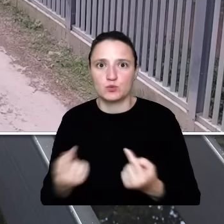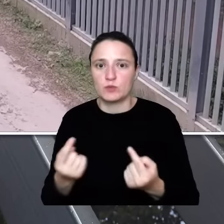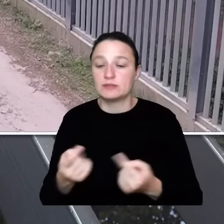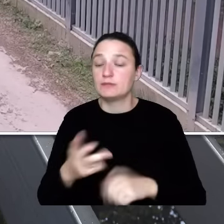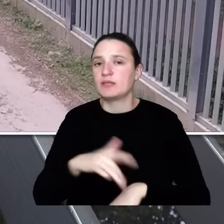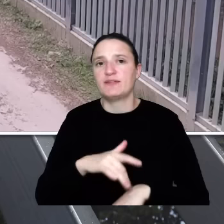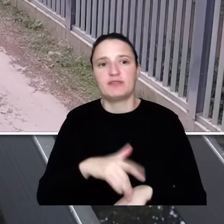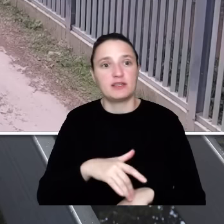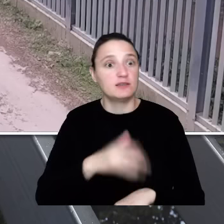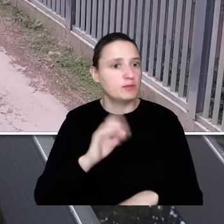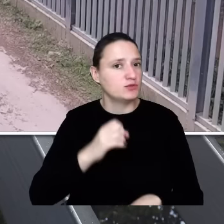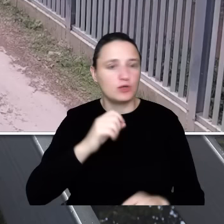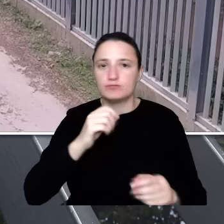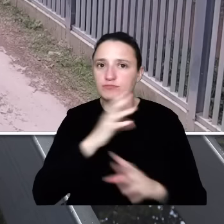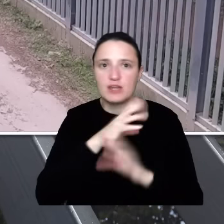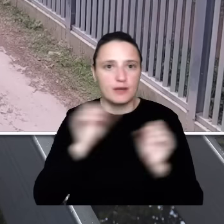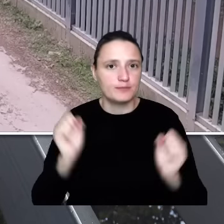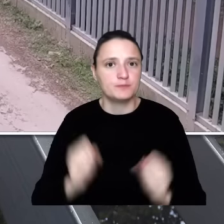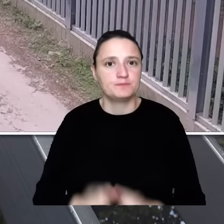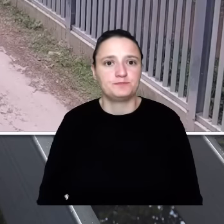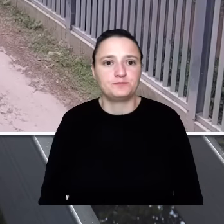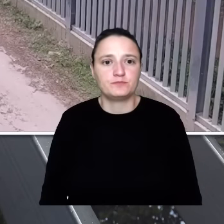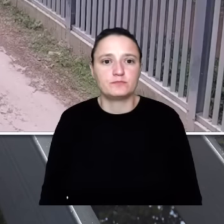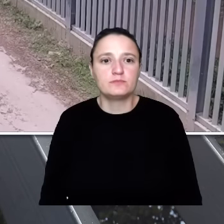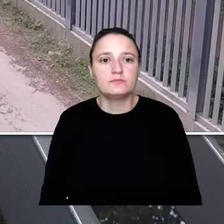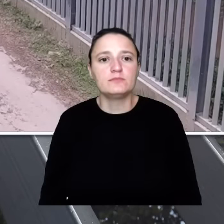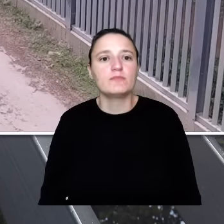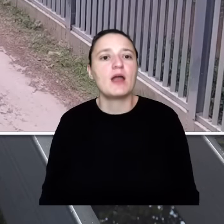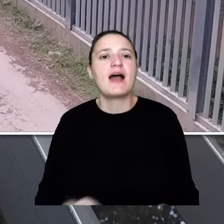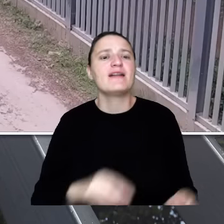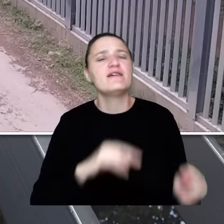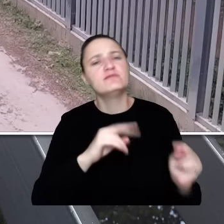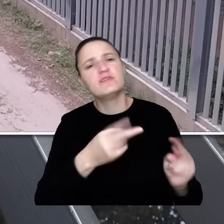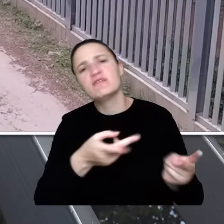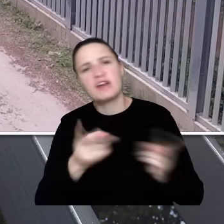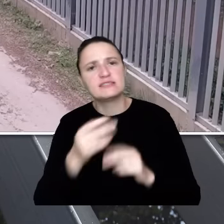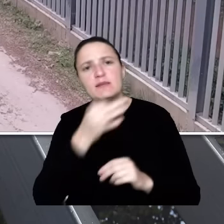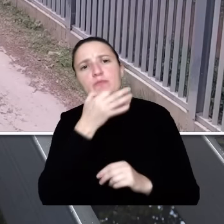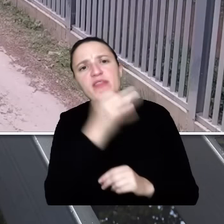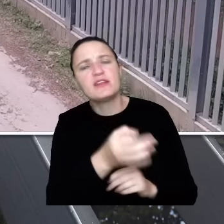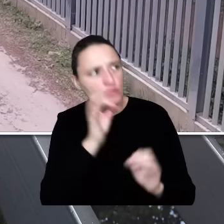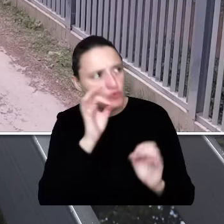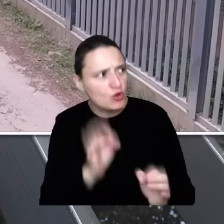tego tragiczne. Ale wracam mimo wszystko do tego mojego pytania. Dobrze, w takim razie